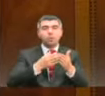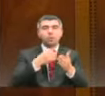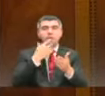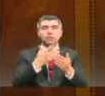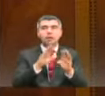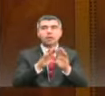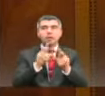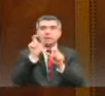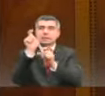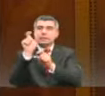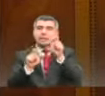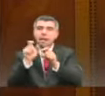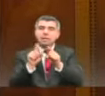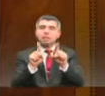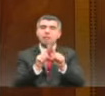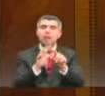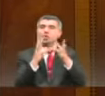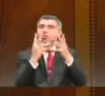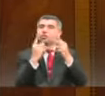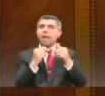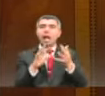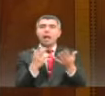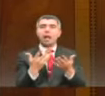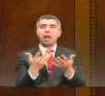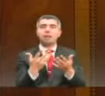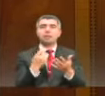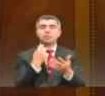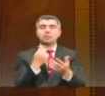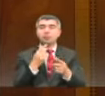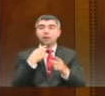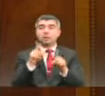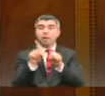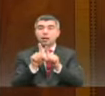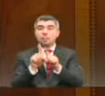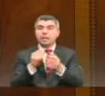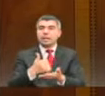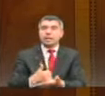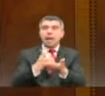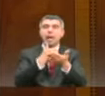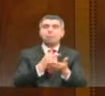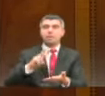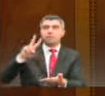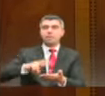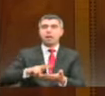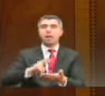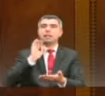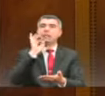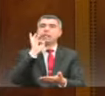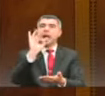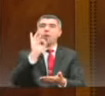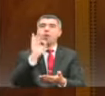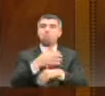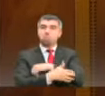يستطيع يحدد لنا هذه الفئات اللي غادي نستهدفوها، لأن بغينا الدعم فعلاً أن يصل إلى من